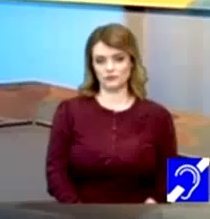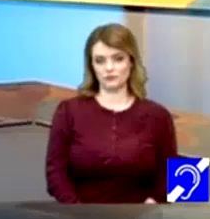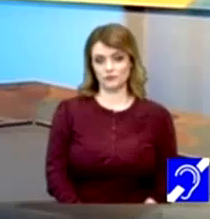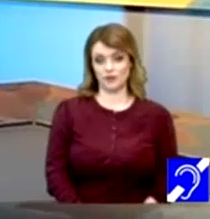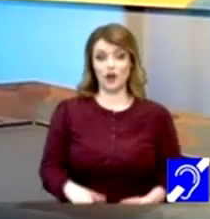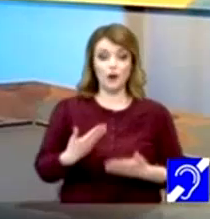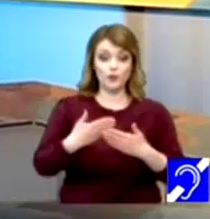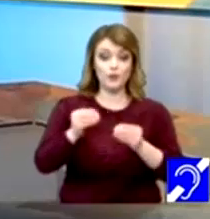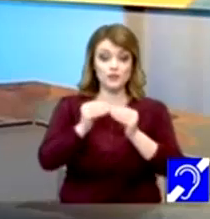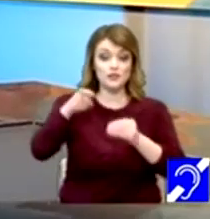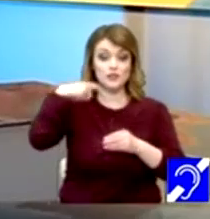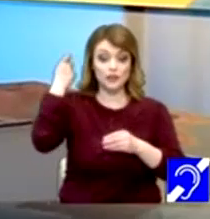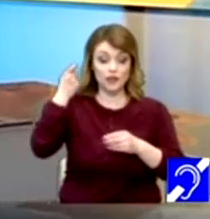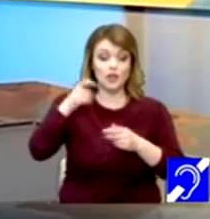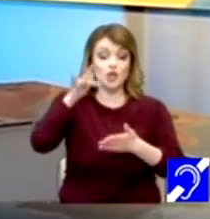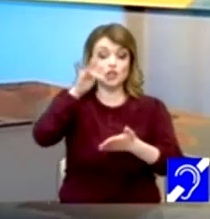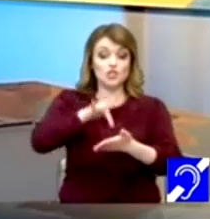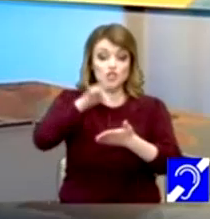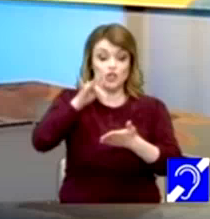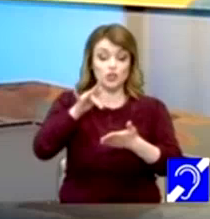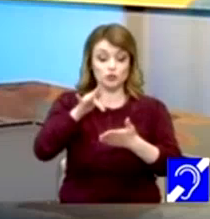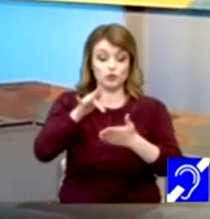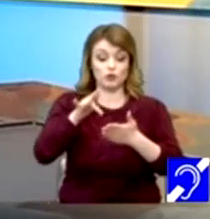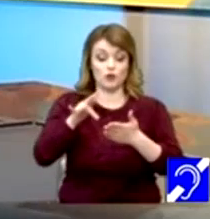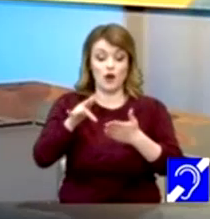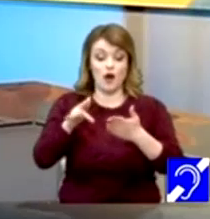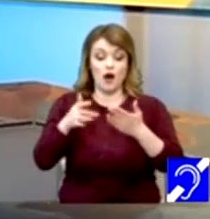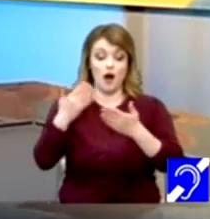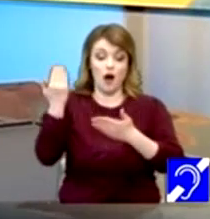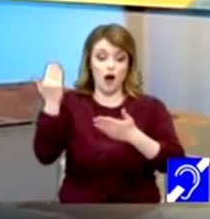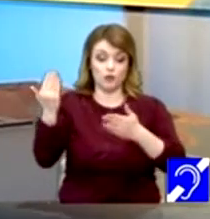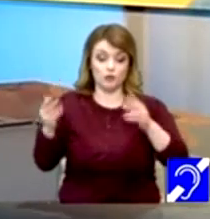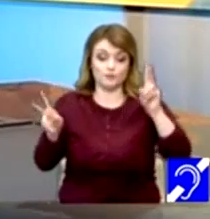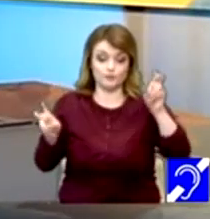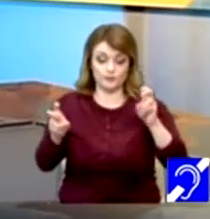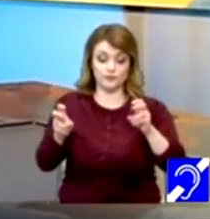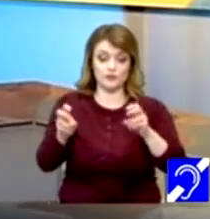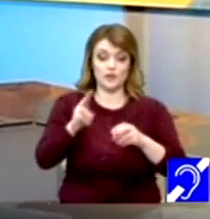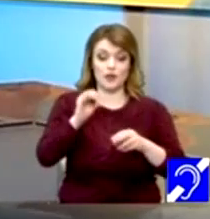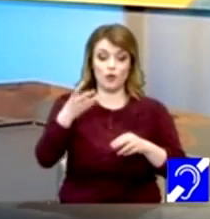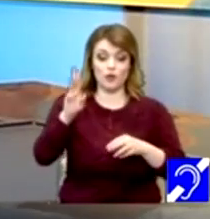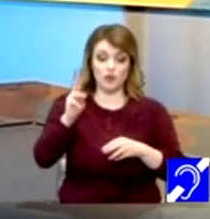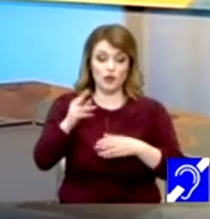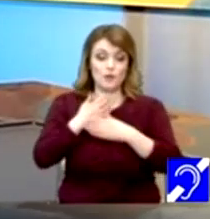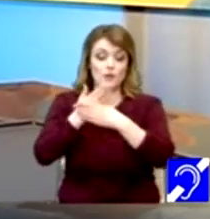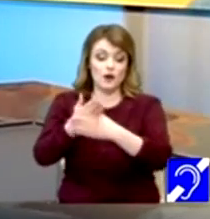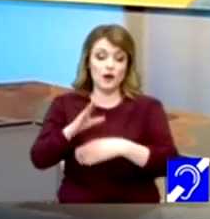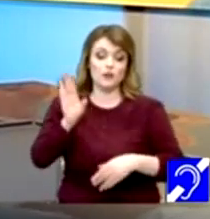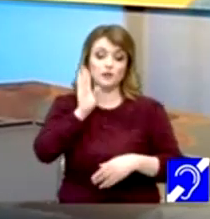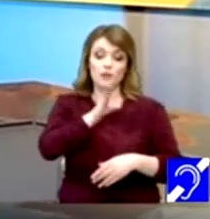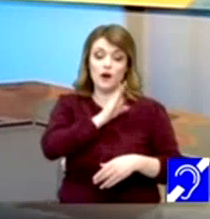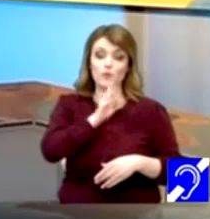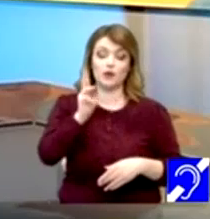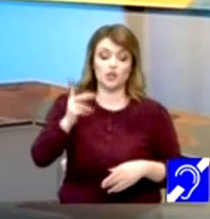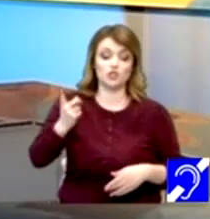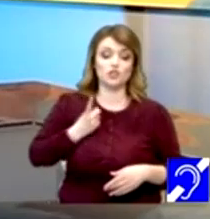De aproape 10 ani, Centrul Maternal în Brațele Mamei al Misiunii Sociale Diaconia oferă susținere mamelor nevoiașe.